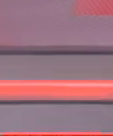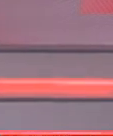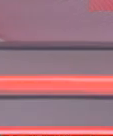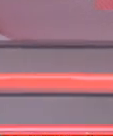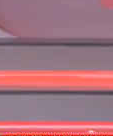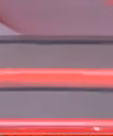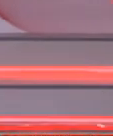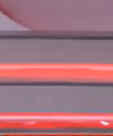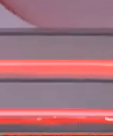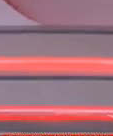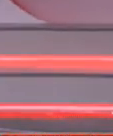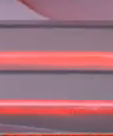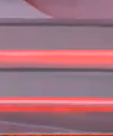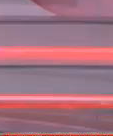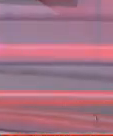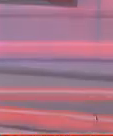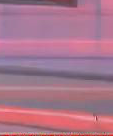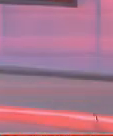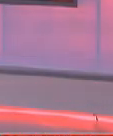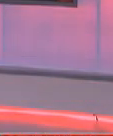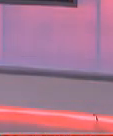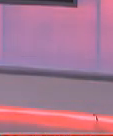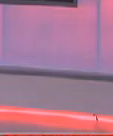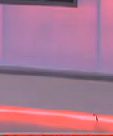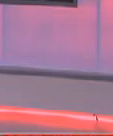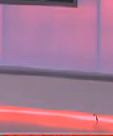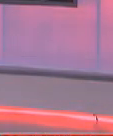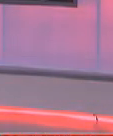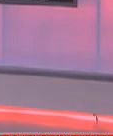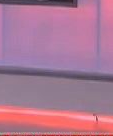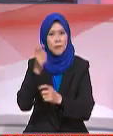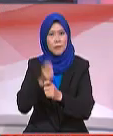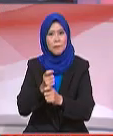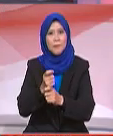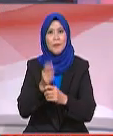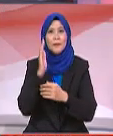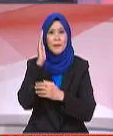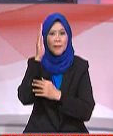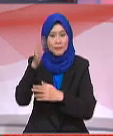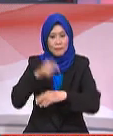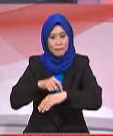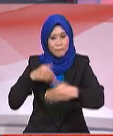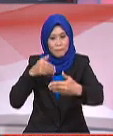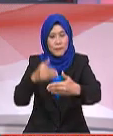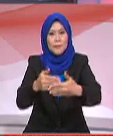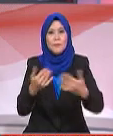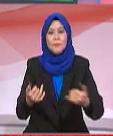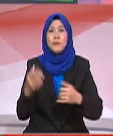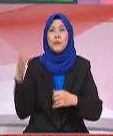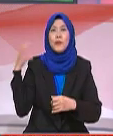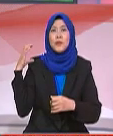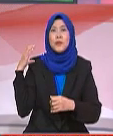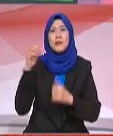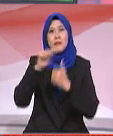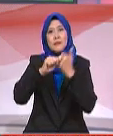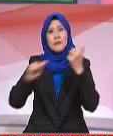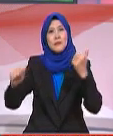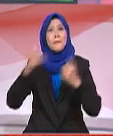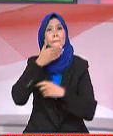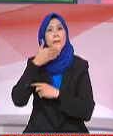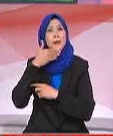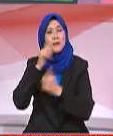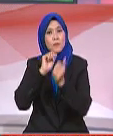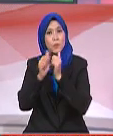Status kedudukan Mehmet Durakovic bersama Perak FC akan diketahui dalam masa terdekat. Pengerusi Jawatankuasa Belia dan